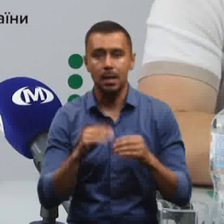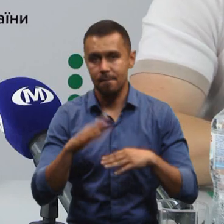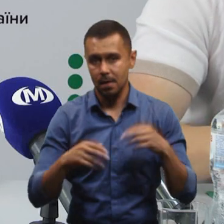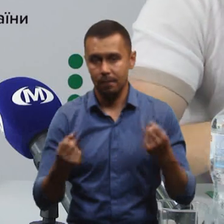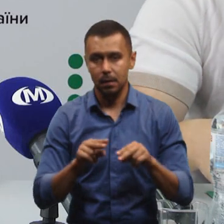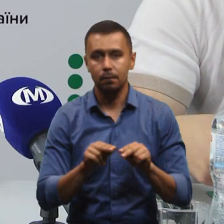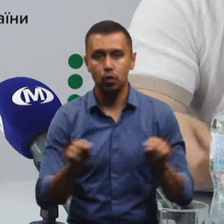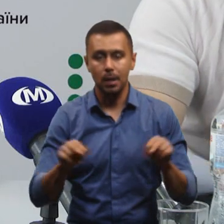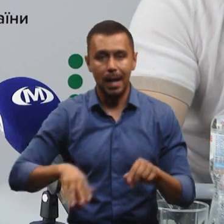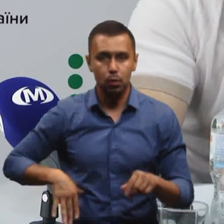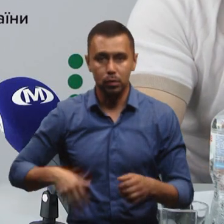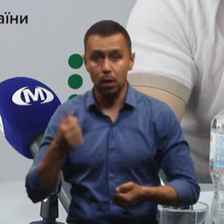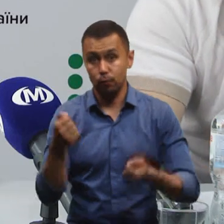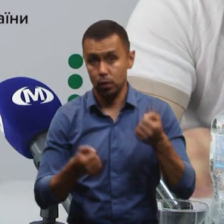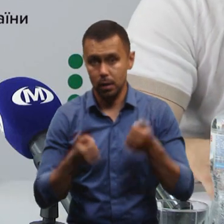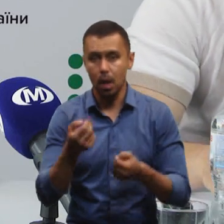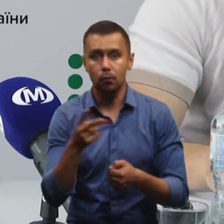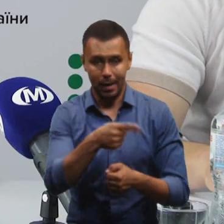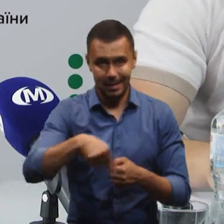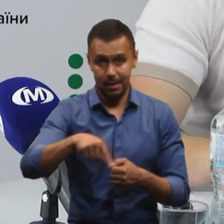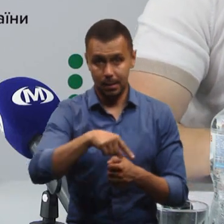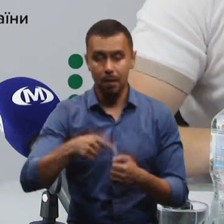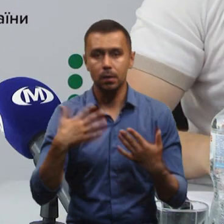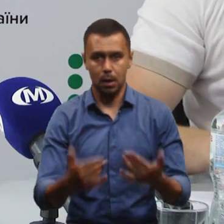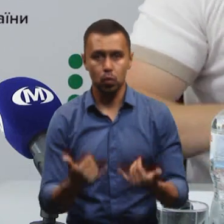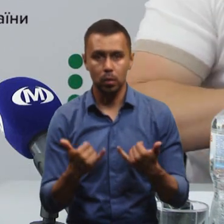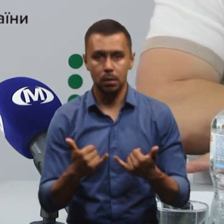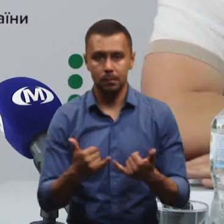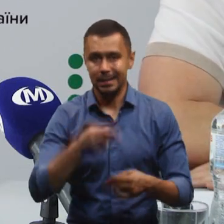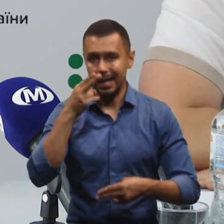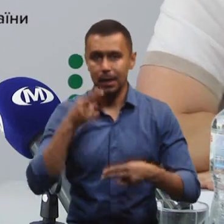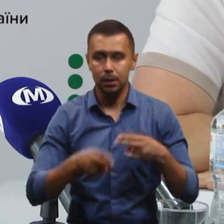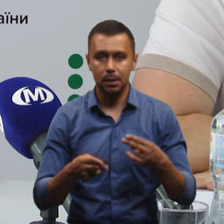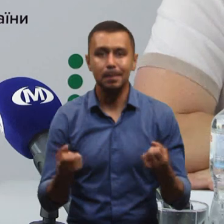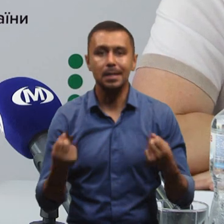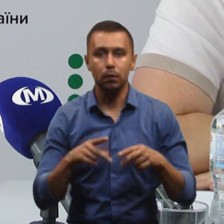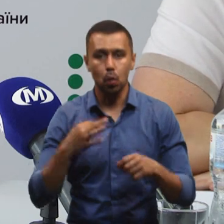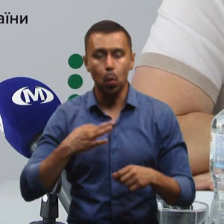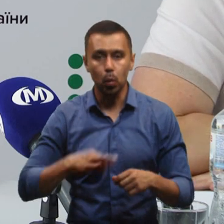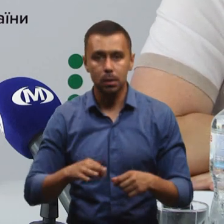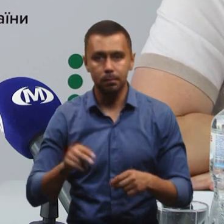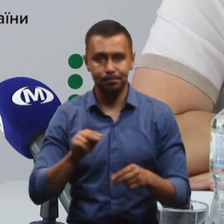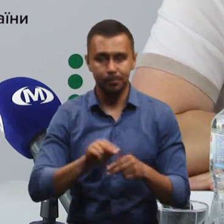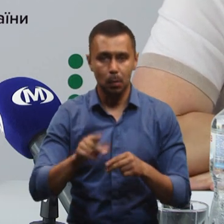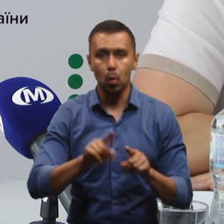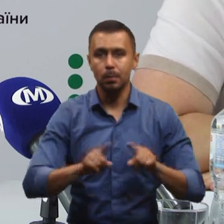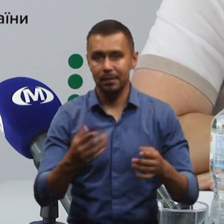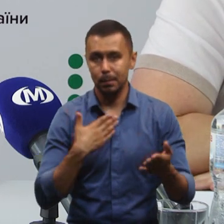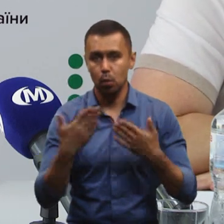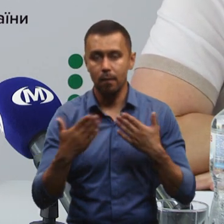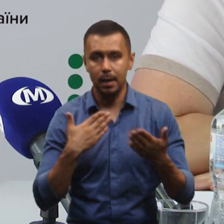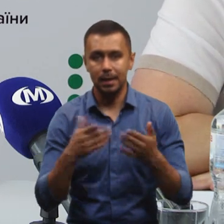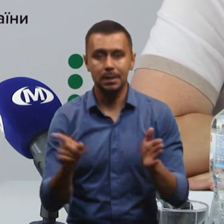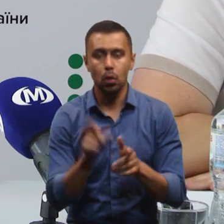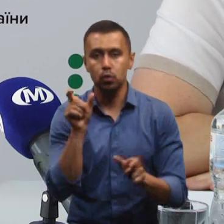фахівців, 4 інструктора з водіння, двоє з яких вже на сьогодні пройшли спеціалізовані курси по особливостям спілкування